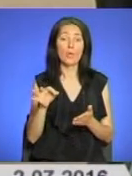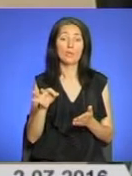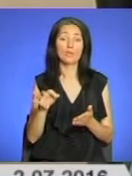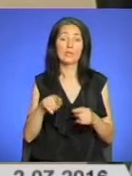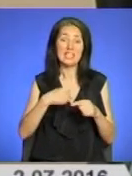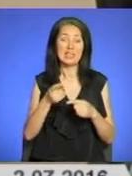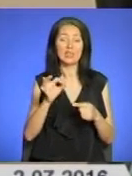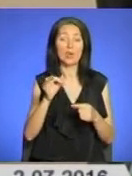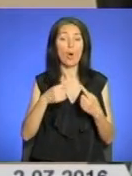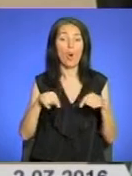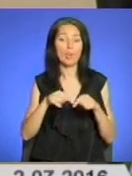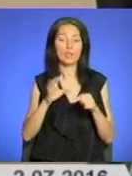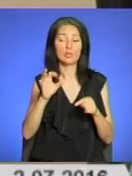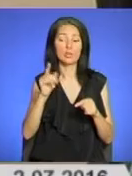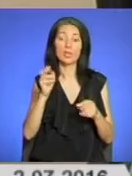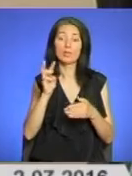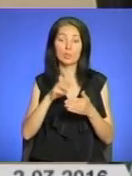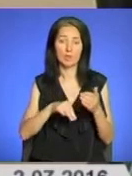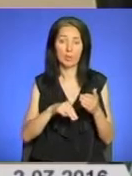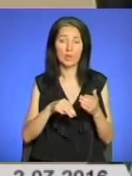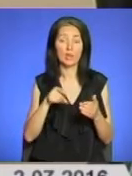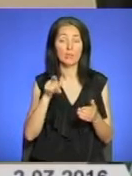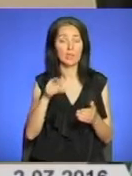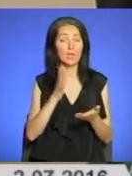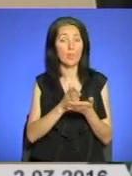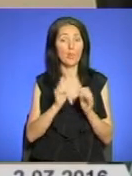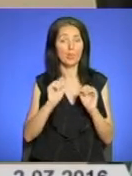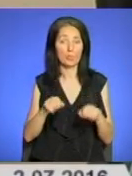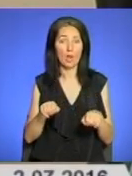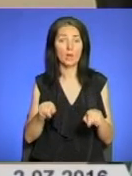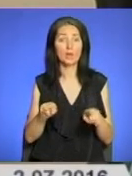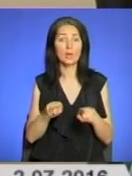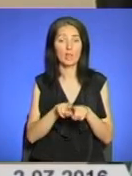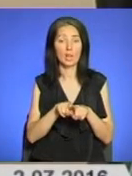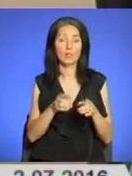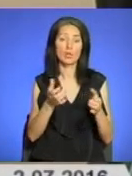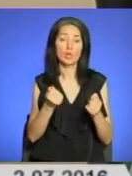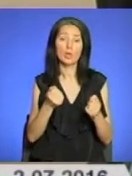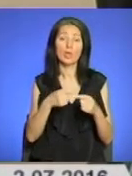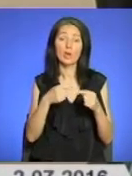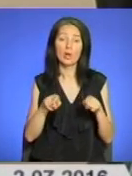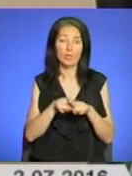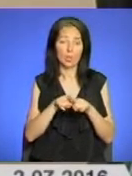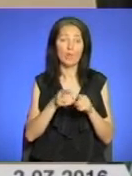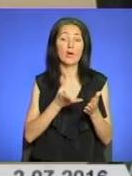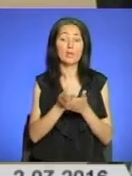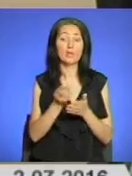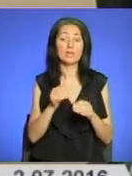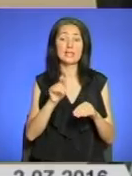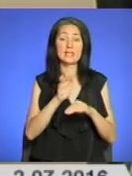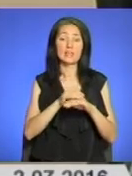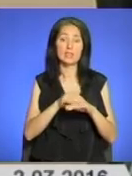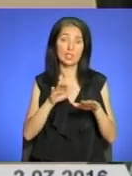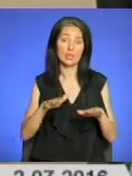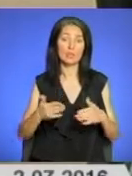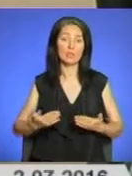через органи соціального страхування, значить, вони мають право на одержання цих всіх виплат за фактичним місцем